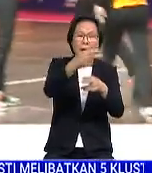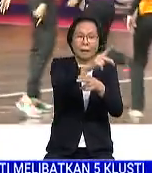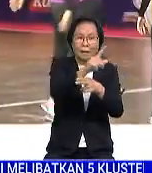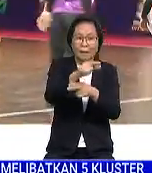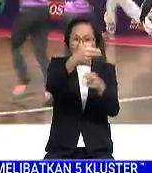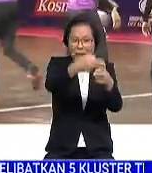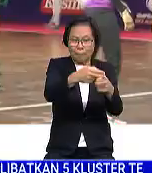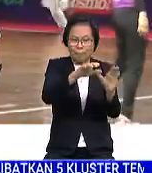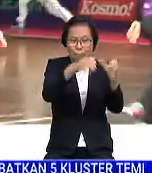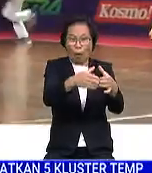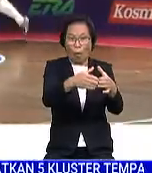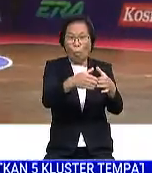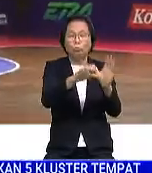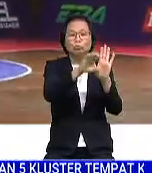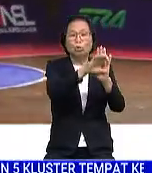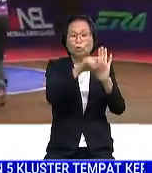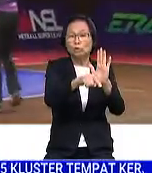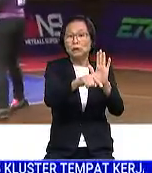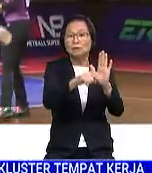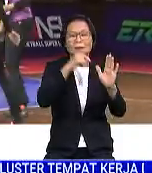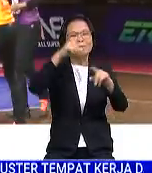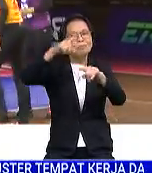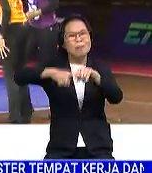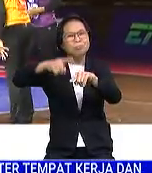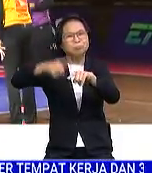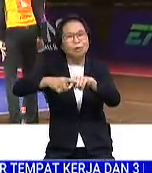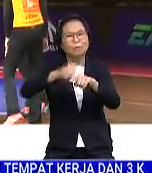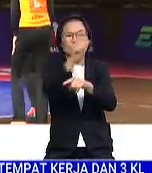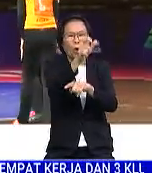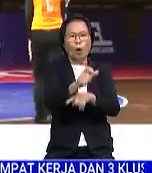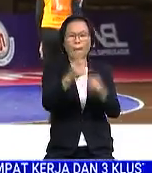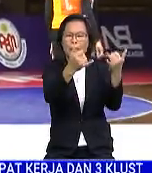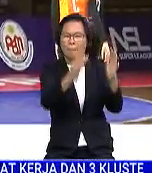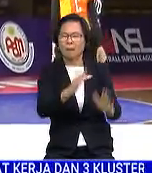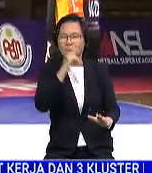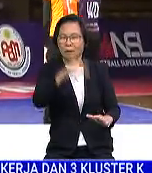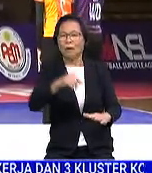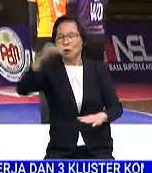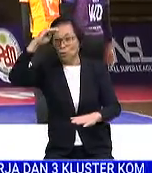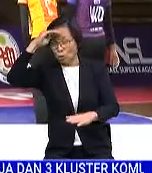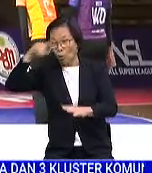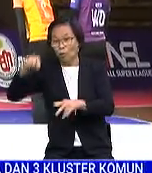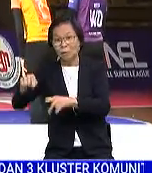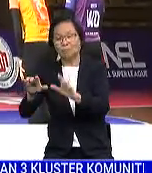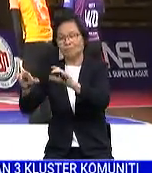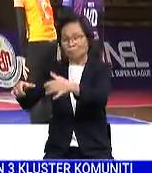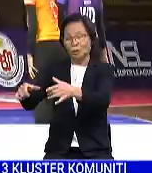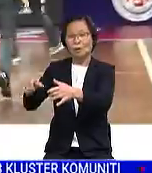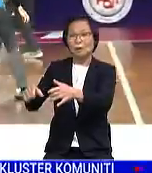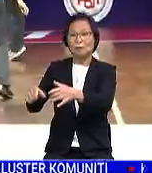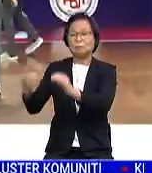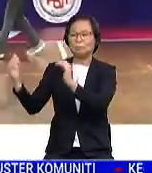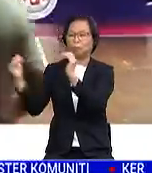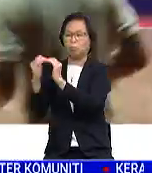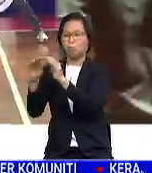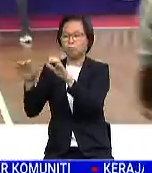Cats sebagai pasukan contoh apabila tidak bergantung hanya kepada seorang pemain. Johor Jewels pula disifatkan pasukan